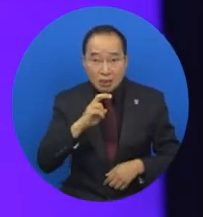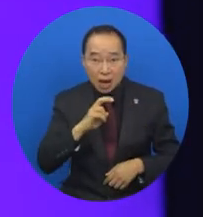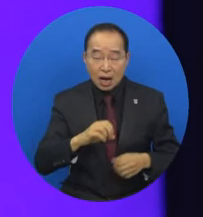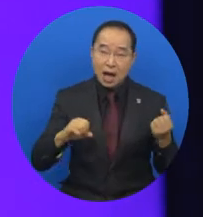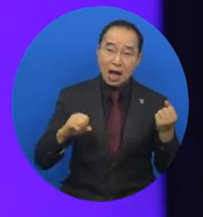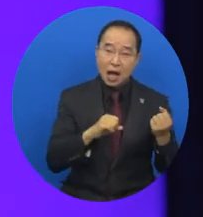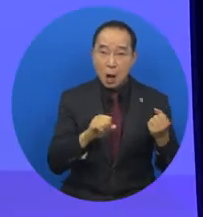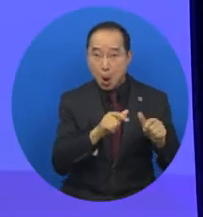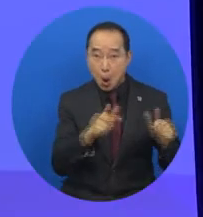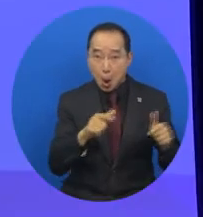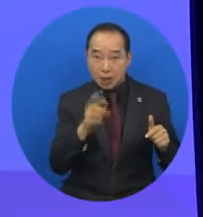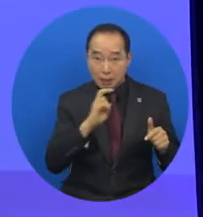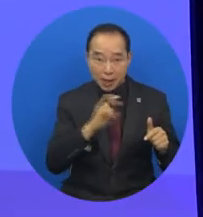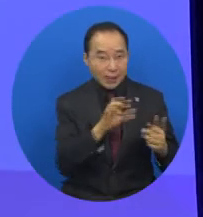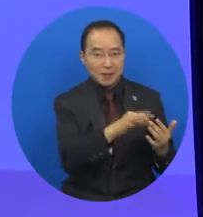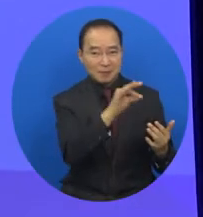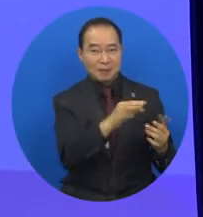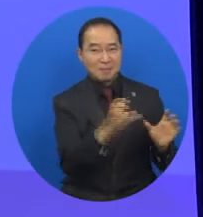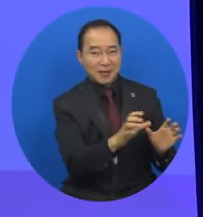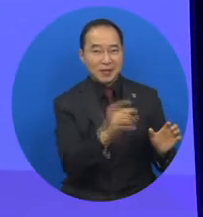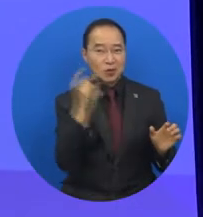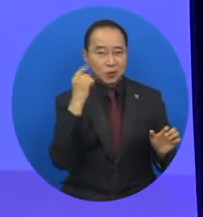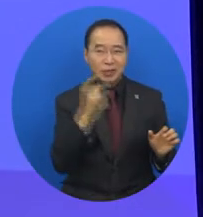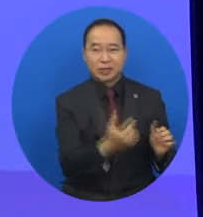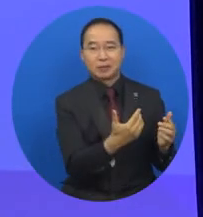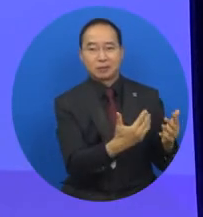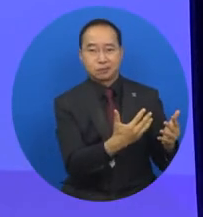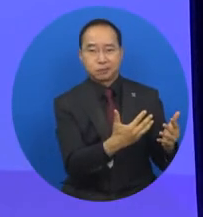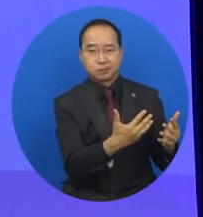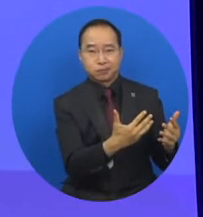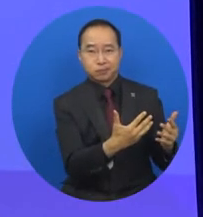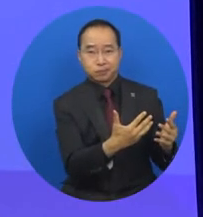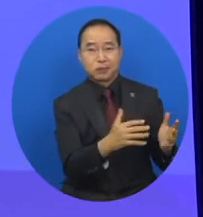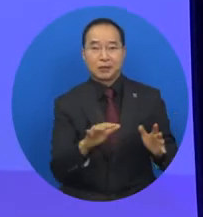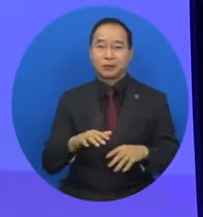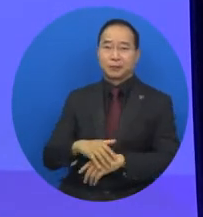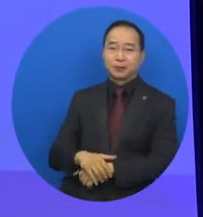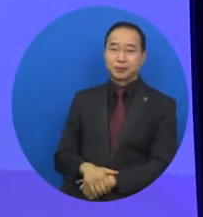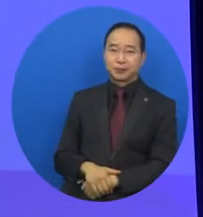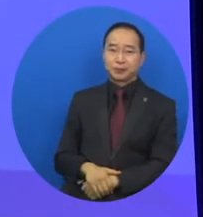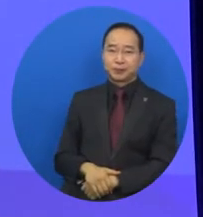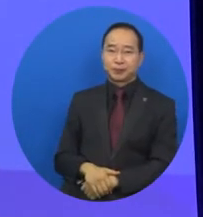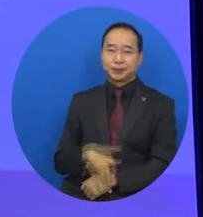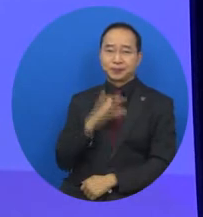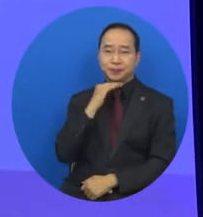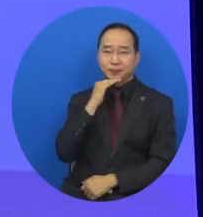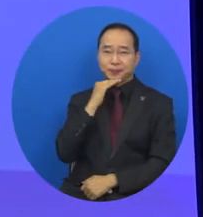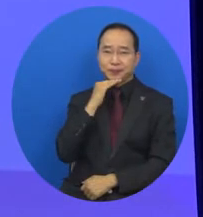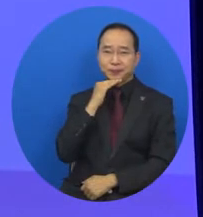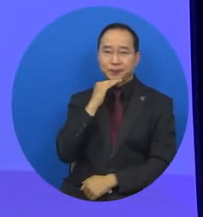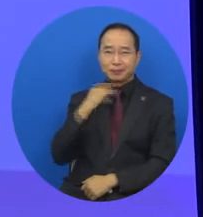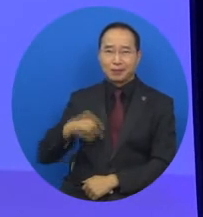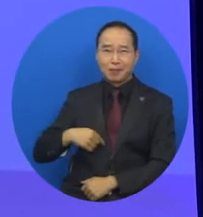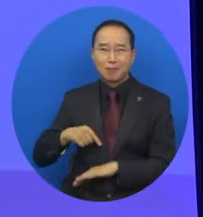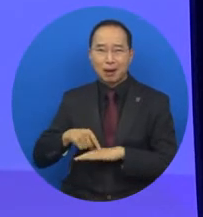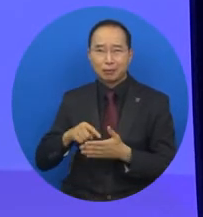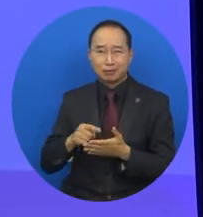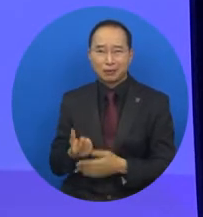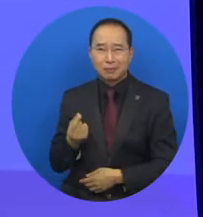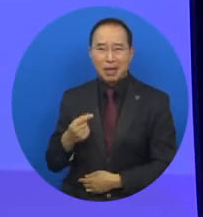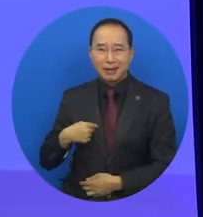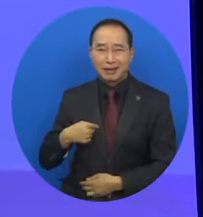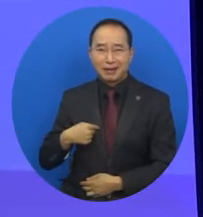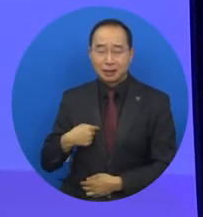하나 틀었습니다. 그리고 저는 성격이 좀 급한 편이라 그것들을 견뎌야 됐습니다. 기다리는 게 아니라